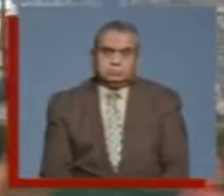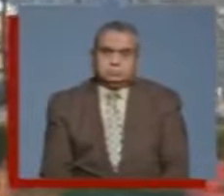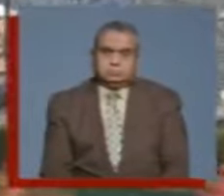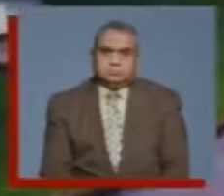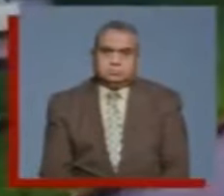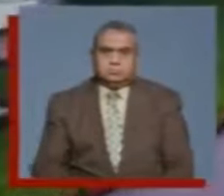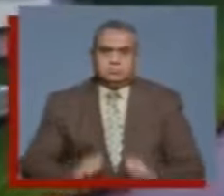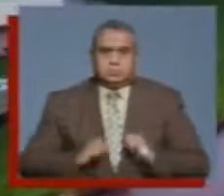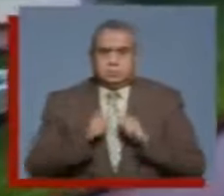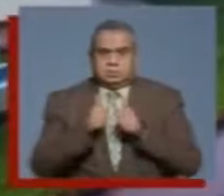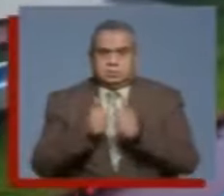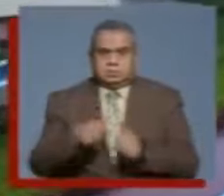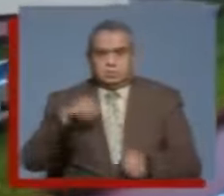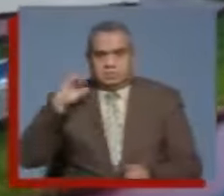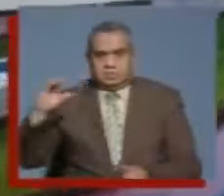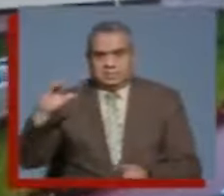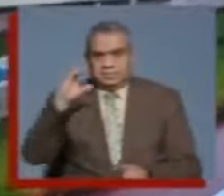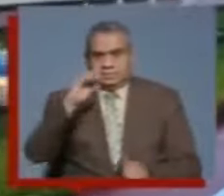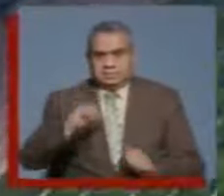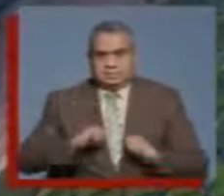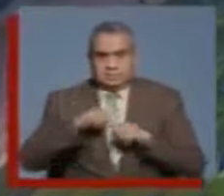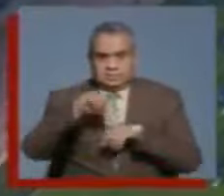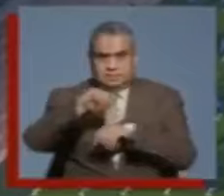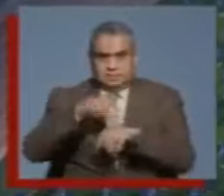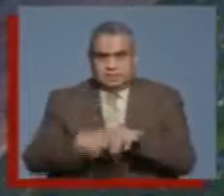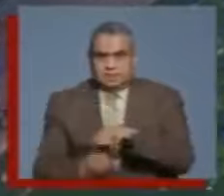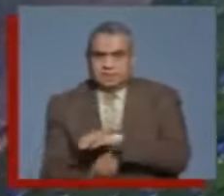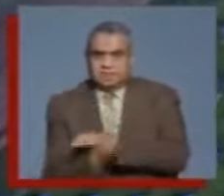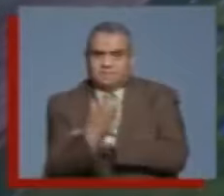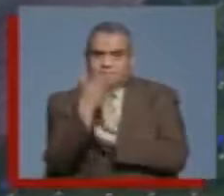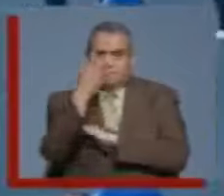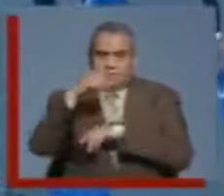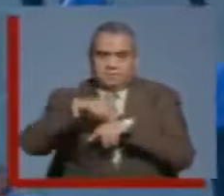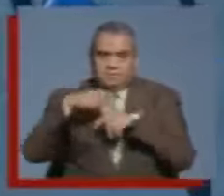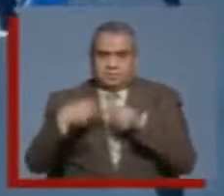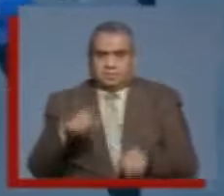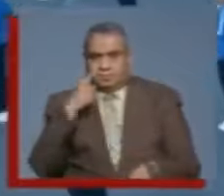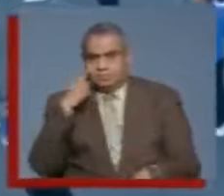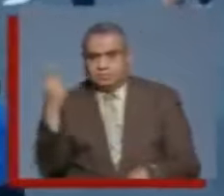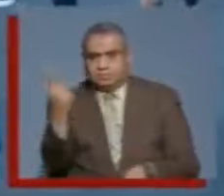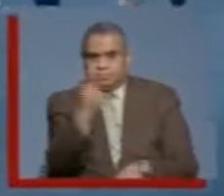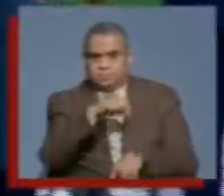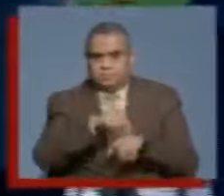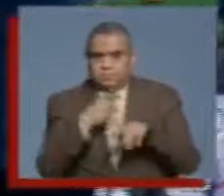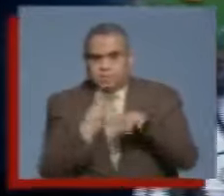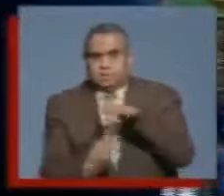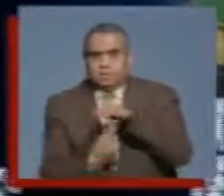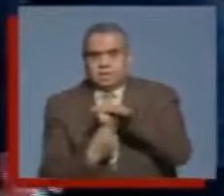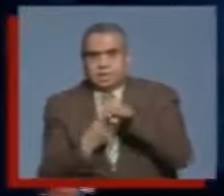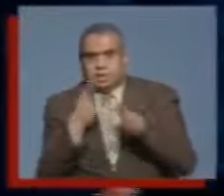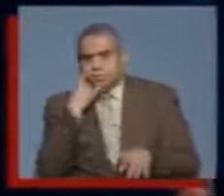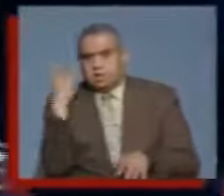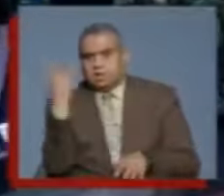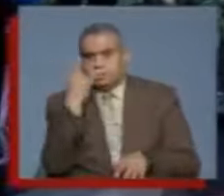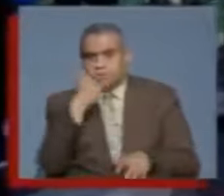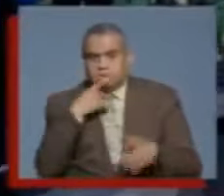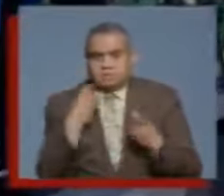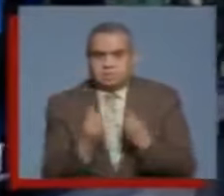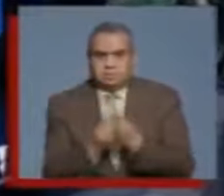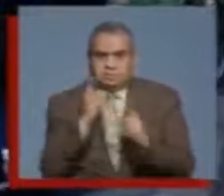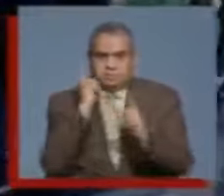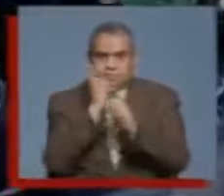أقام السيد الرئيس عبد الفتاح السيسي فجر اليوم بتفقد مقر أكاديمية الشرطة، حيث كان في استقبال